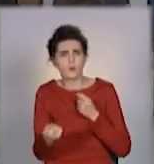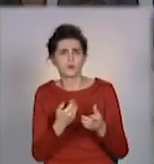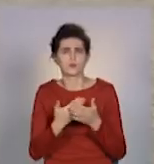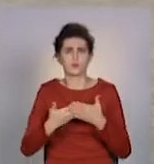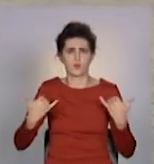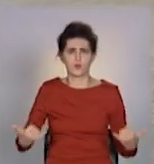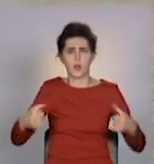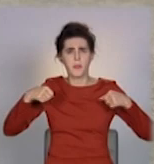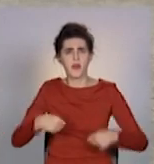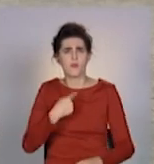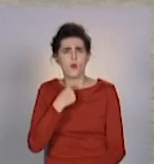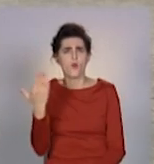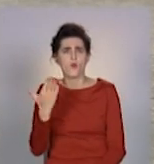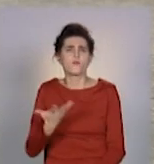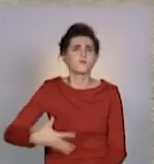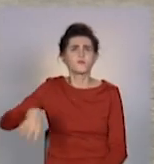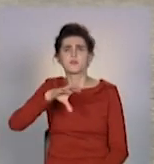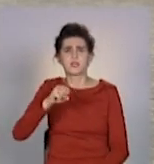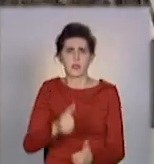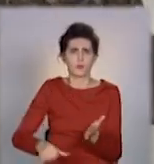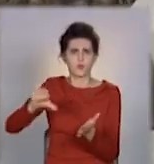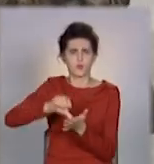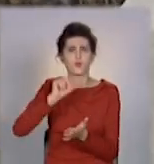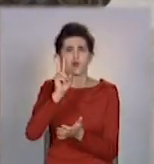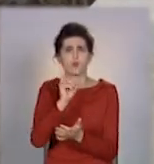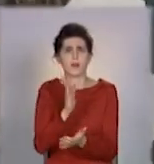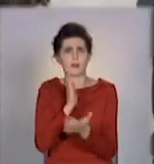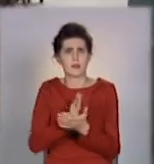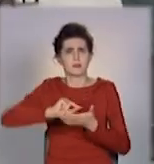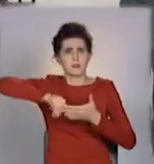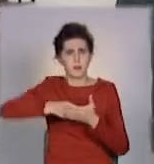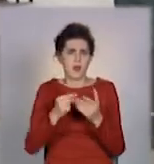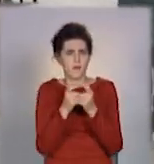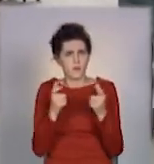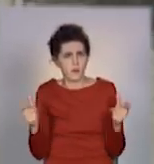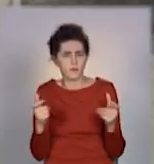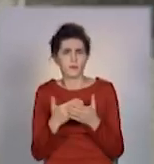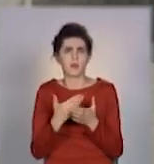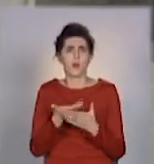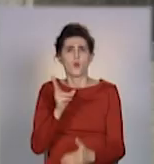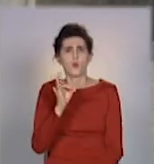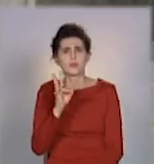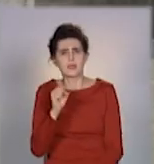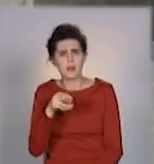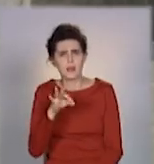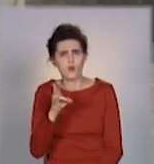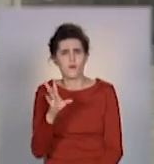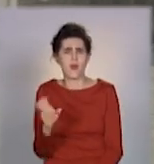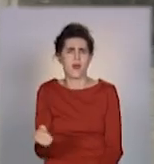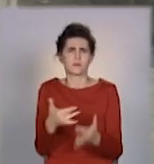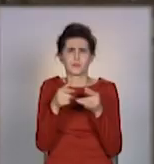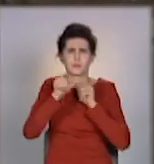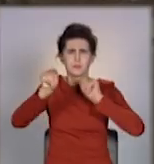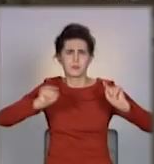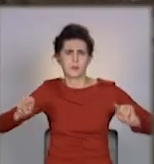голосу сегодня имеют усі, в кого есть довідка переселенця. Для деяких прифронтових міст, например, в Угледара, Костянтинівки, Бахмута чи Курахового,